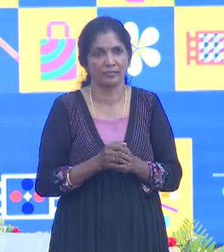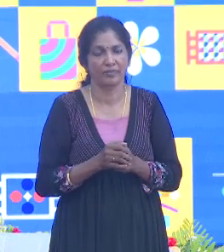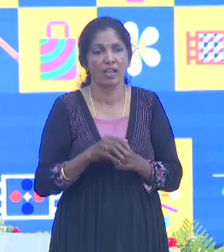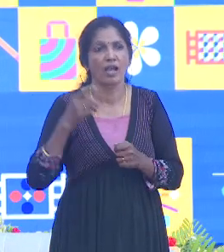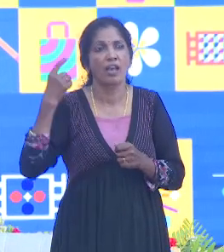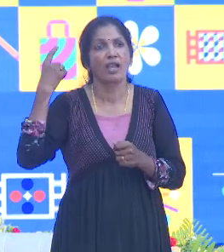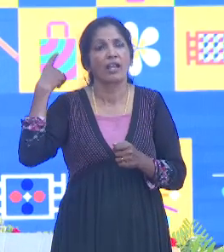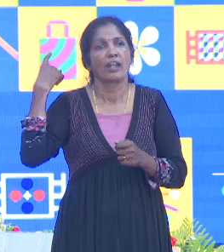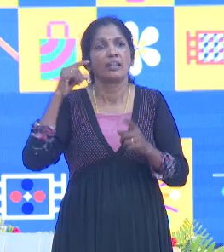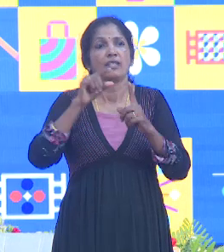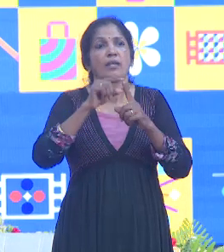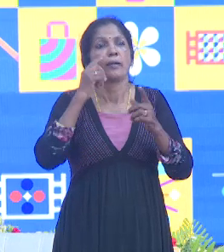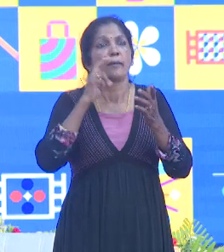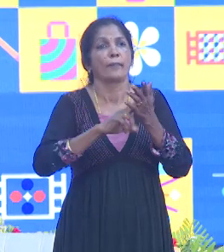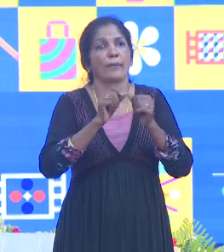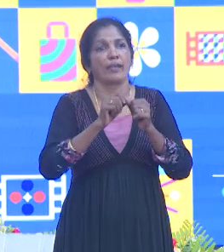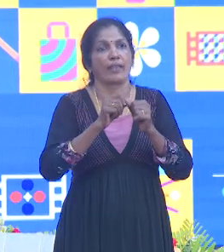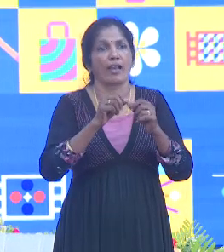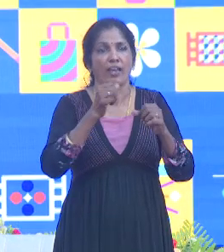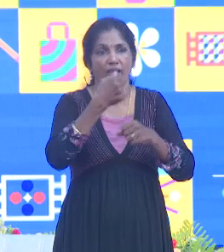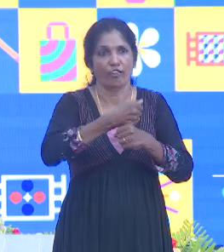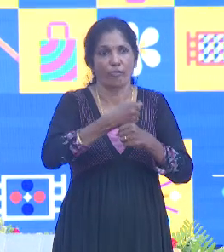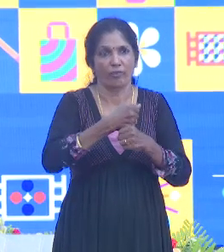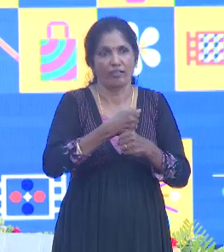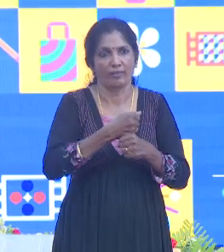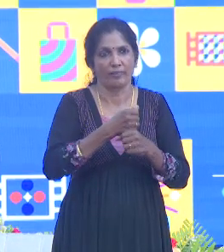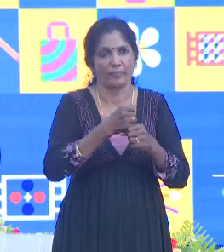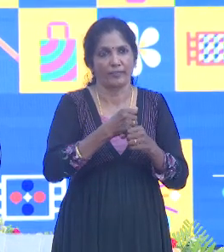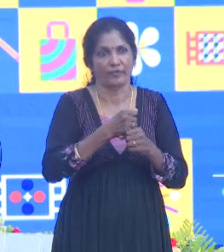കഴിഞ്ഞ സോ പിണറായി വിജയൻ നേതൃത്വം നൽകിയ ഗവൺമെൻറ്റിൻ്റെ കാലഘട്ടത്തിൽ